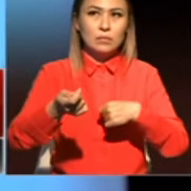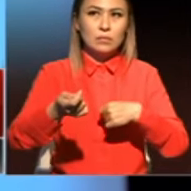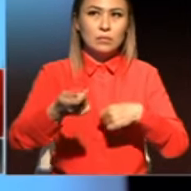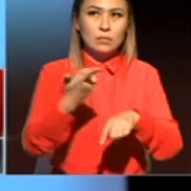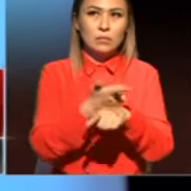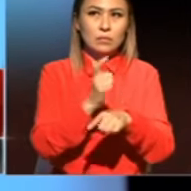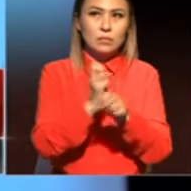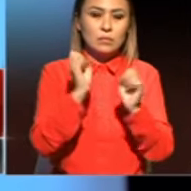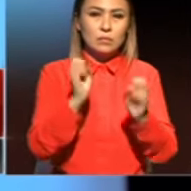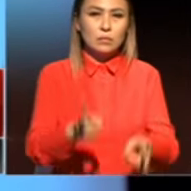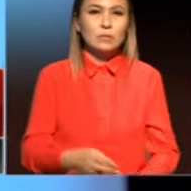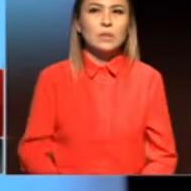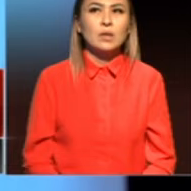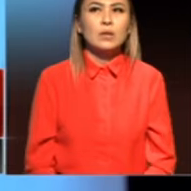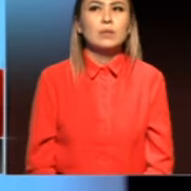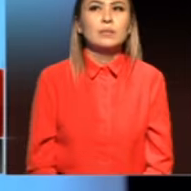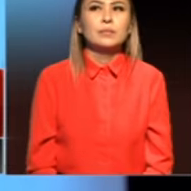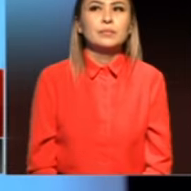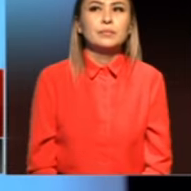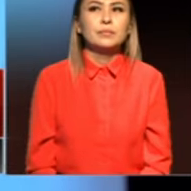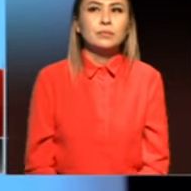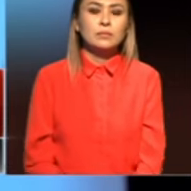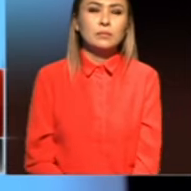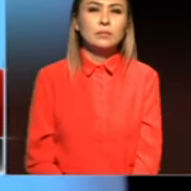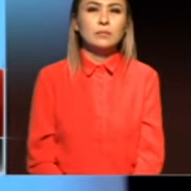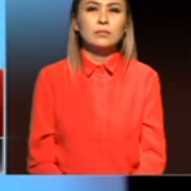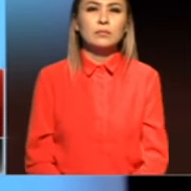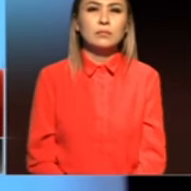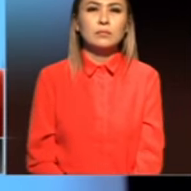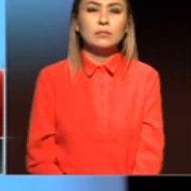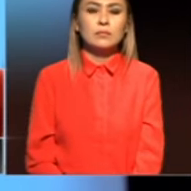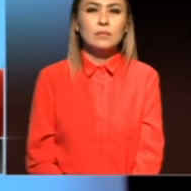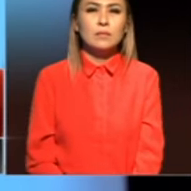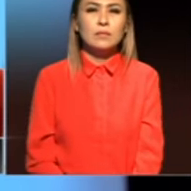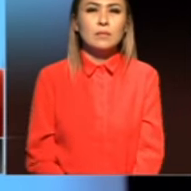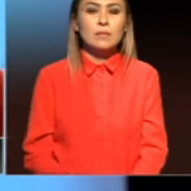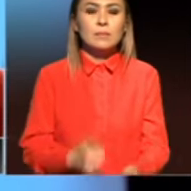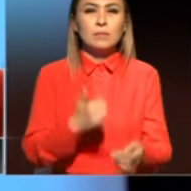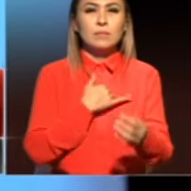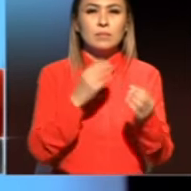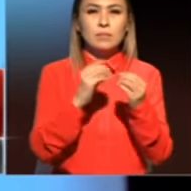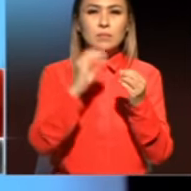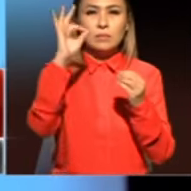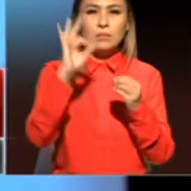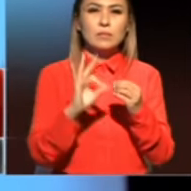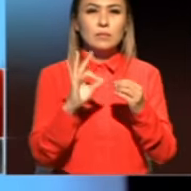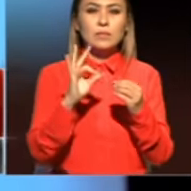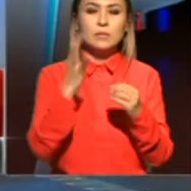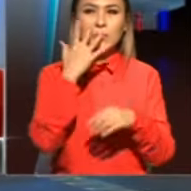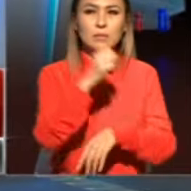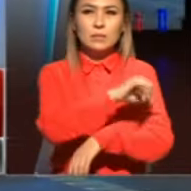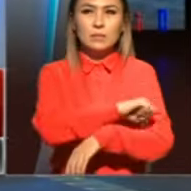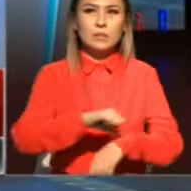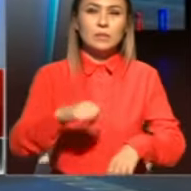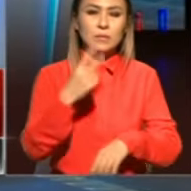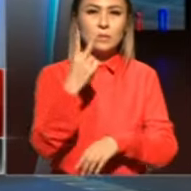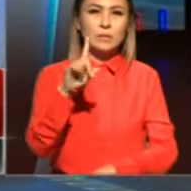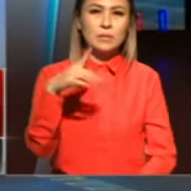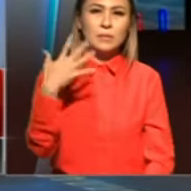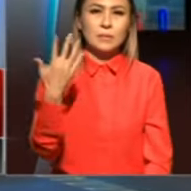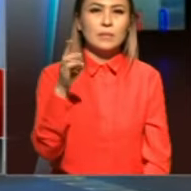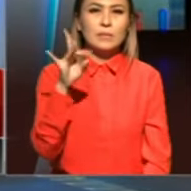өте қауіпті. Шолпан ханым, жаңа айттыңыз ғой, енді бізде 10% жаңағы сыртқы қарызды 2,5 триллион теңге